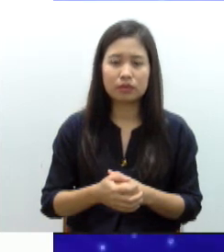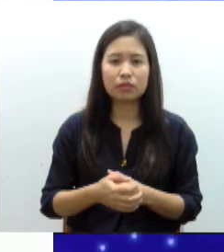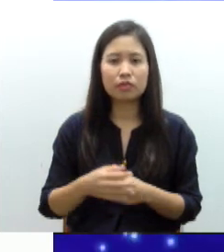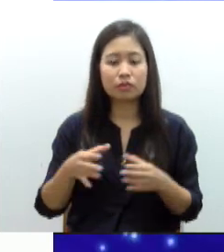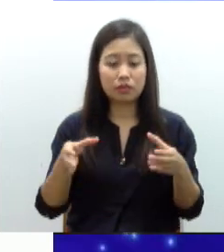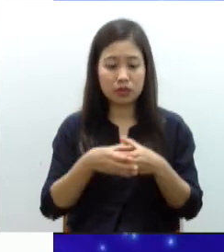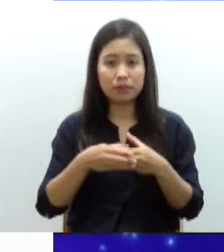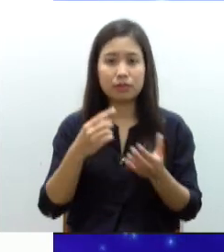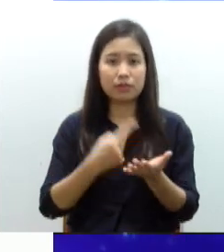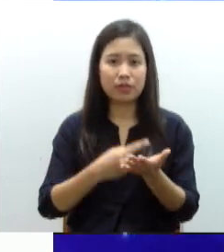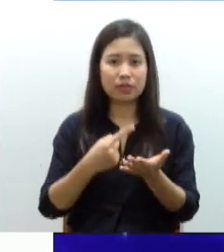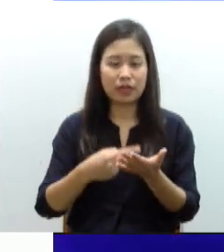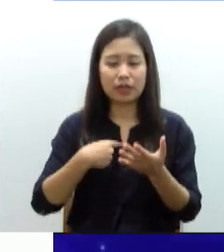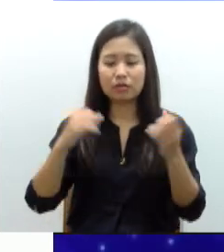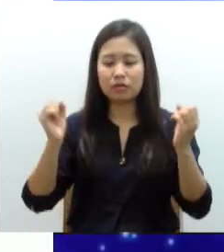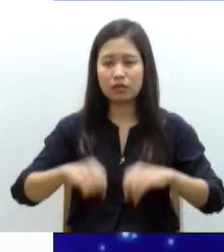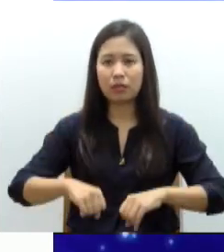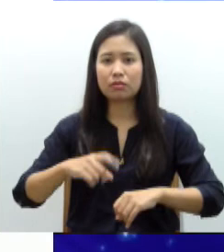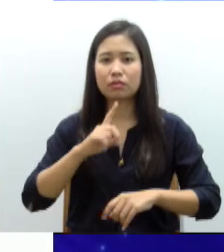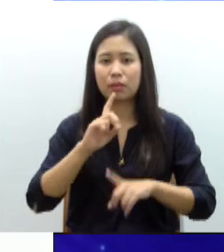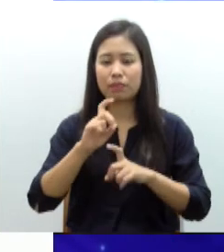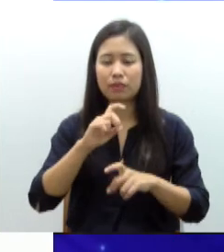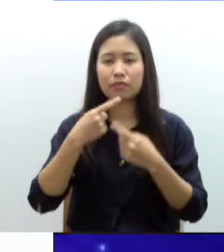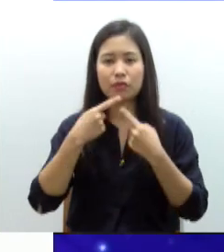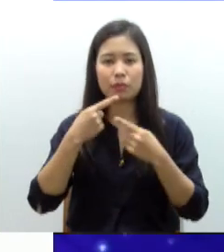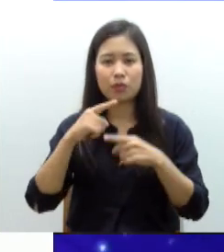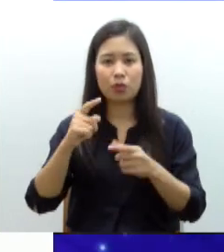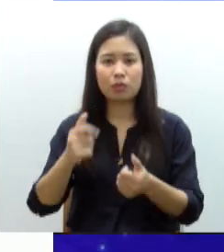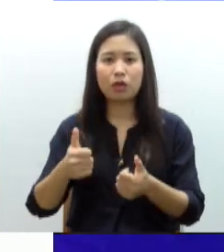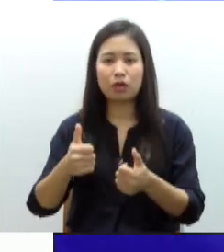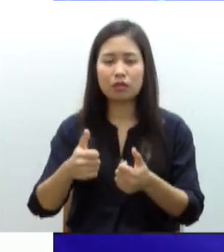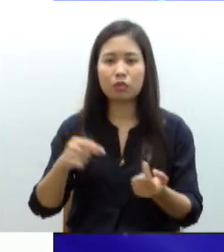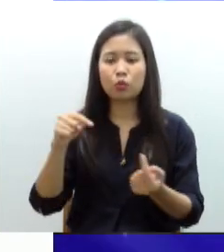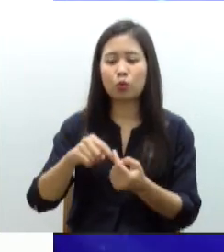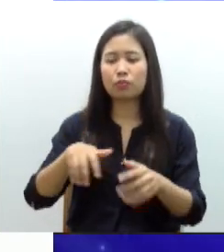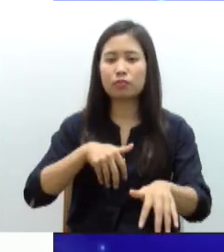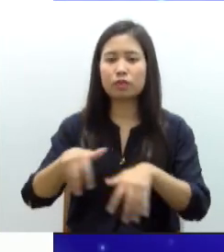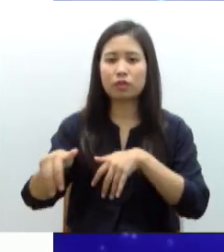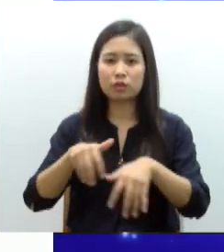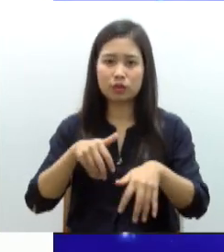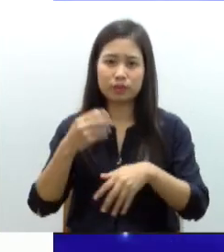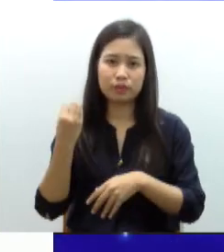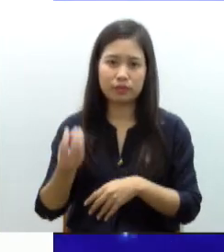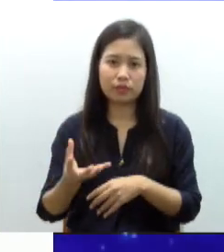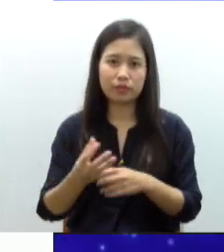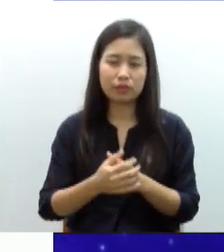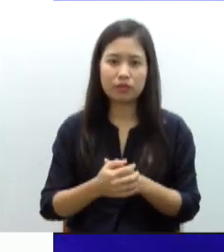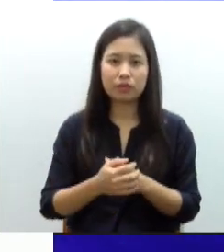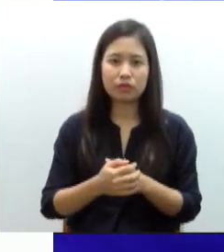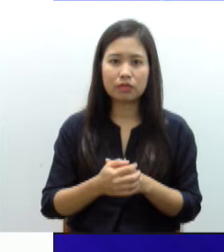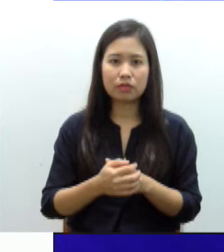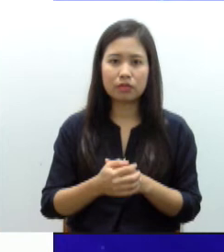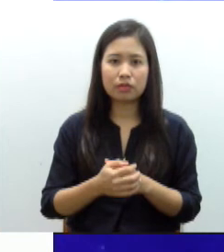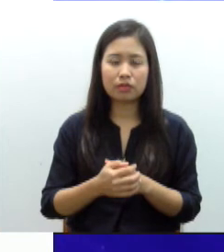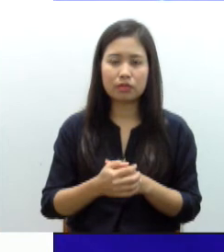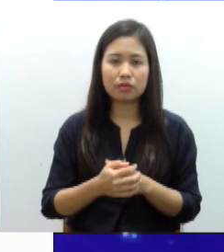ที ่ นะครับอีกส่วนหนึ่งก็คือในส่วนของประชาชนนะครับประชาชนเนี่ยสามารถที่จะมีสิทธิ์เข้ามาตอบ